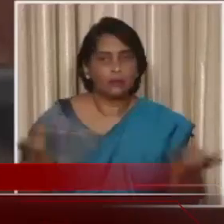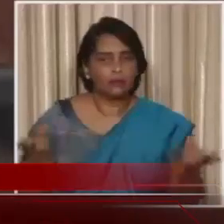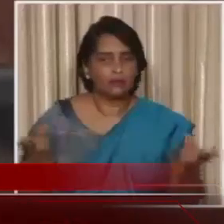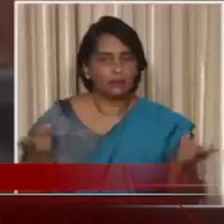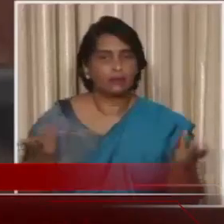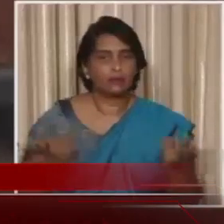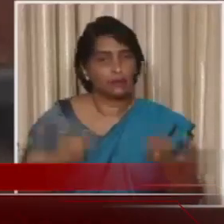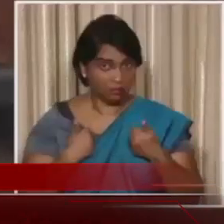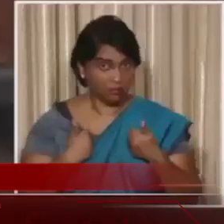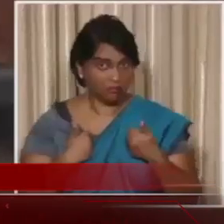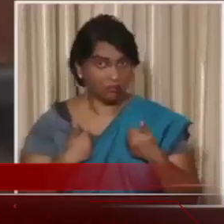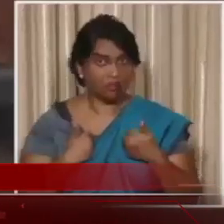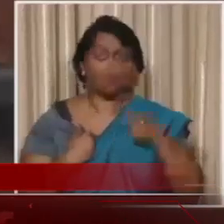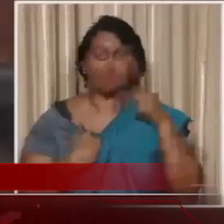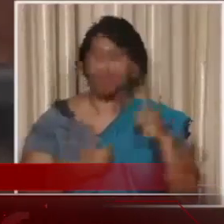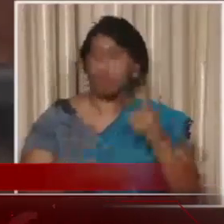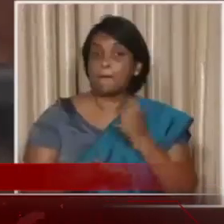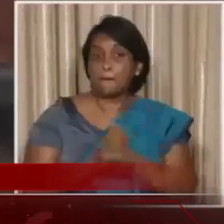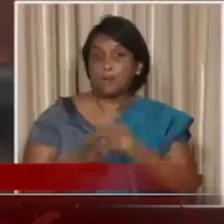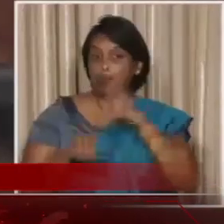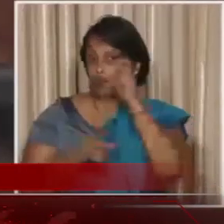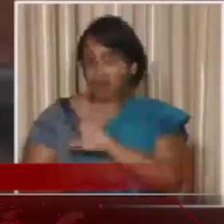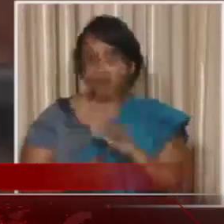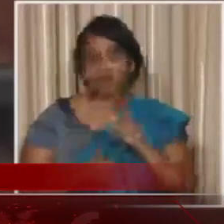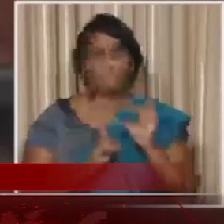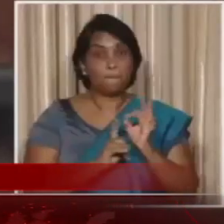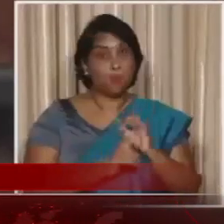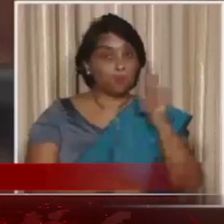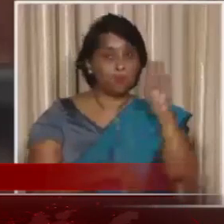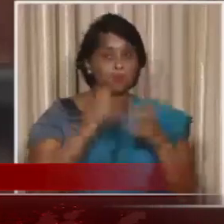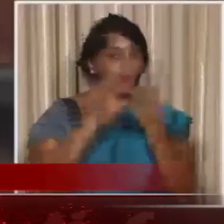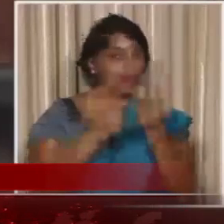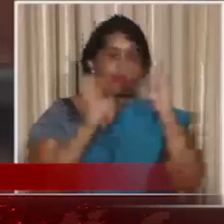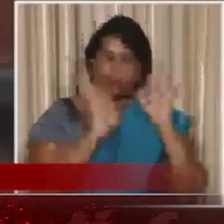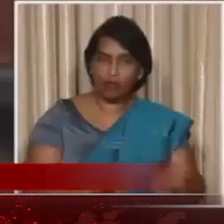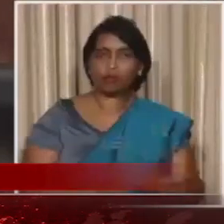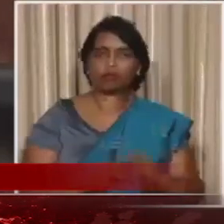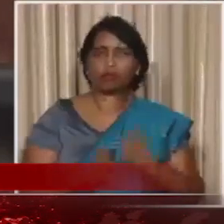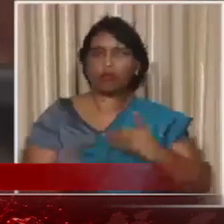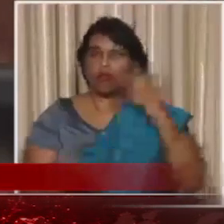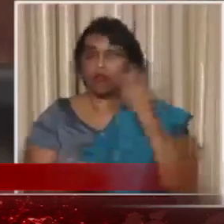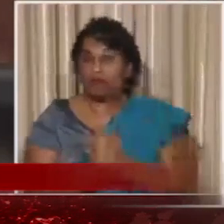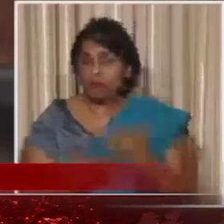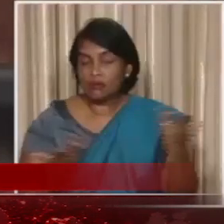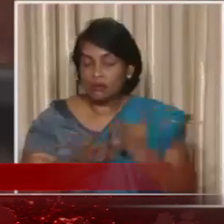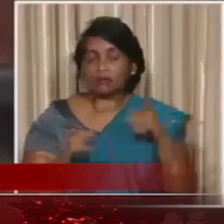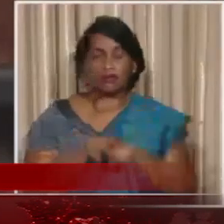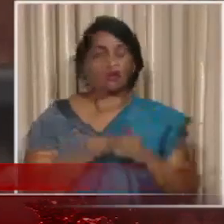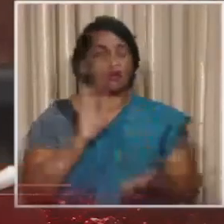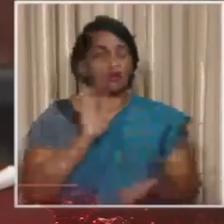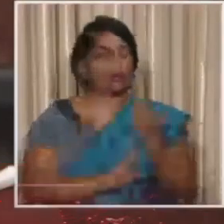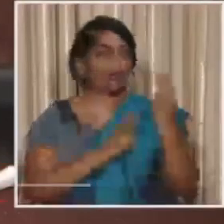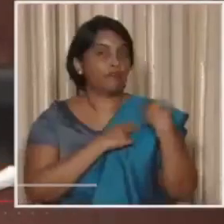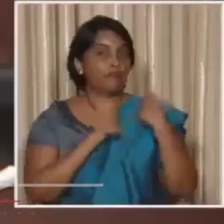සාධාරණ. එතකොට බැංකුවලට අත තියන්නේ නැත්නම් ප්‍රාථමික ගණන් කරුවන්ට අත තියන්නේ නැත්නම් වලක්කන්න බැරි විදියටම වැඩි බරක්